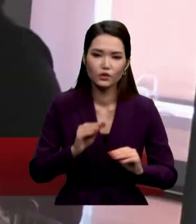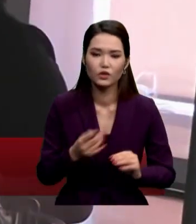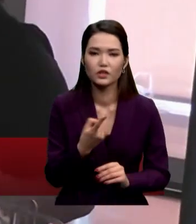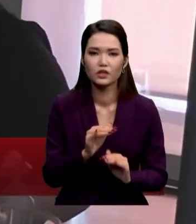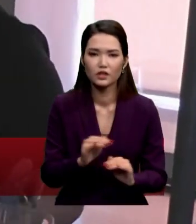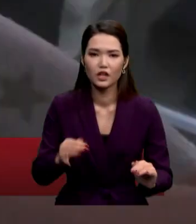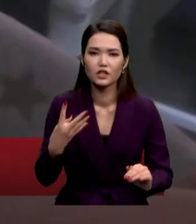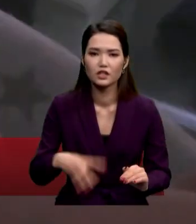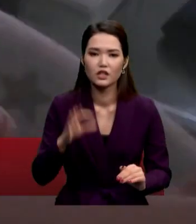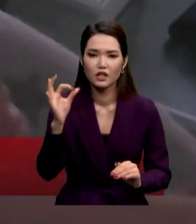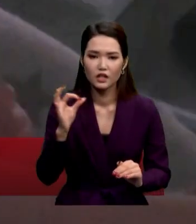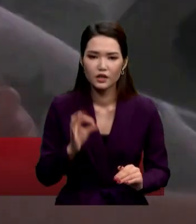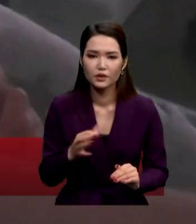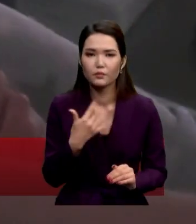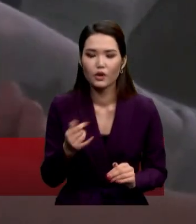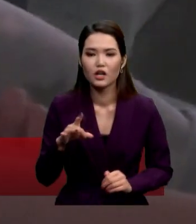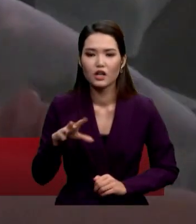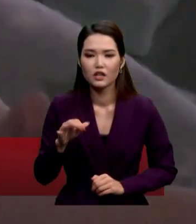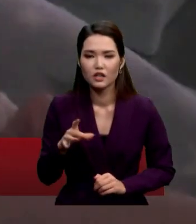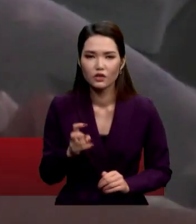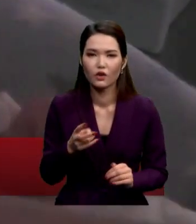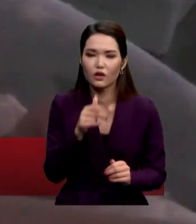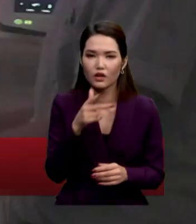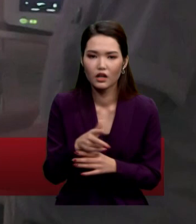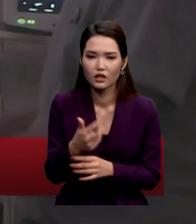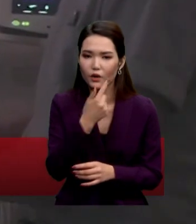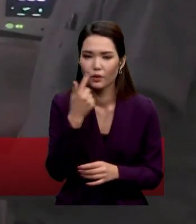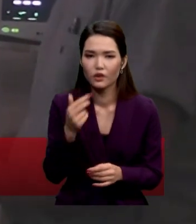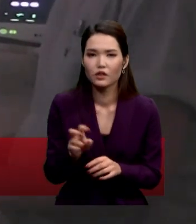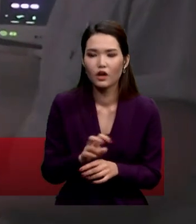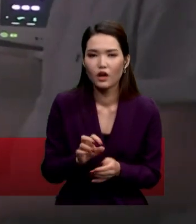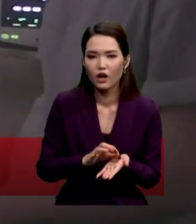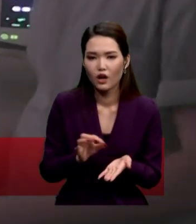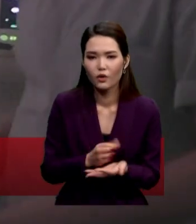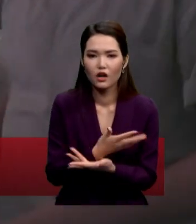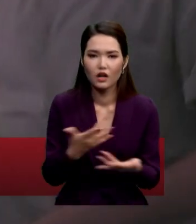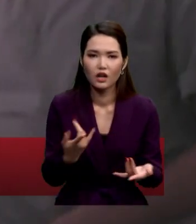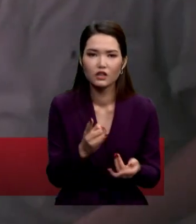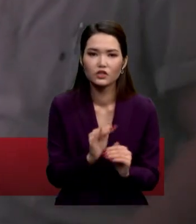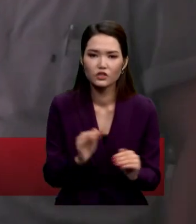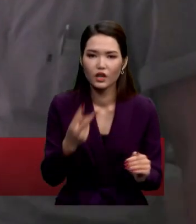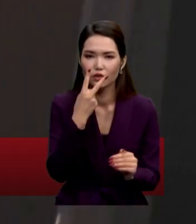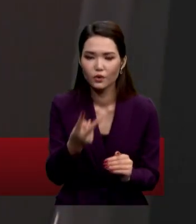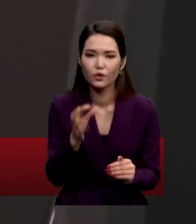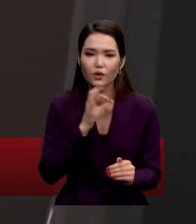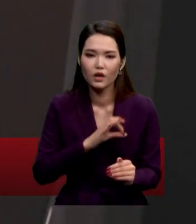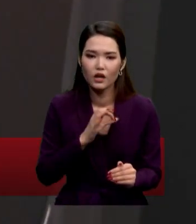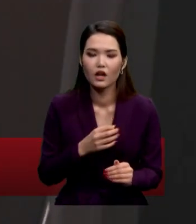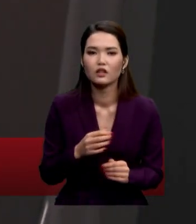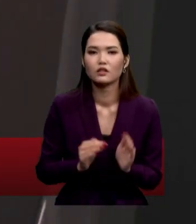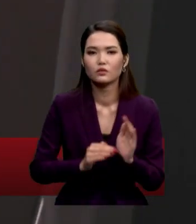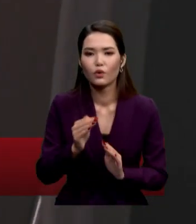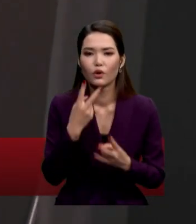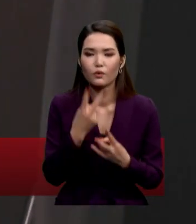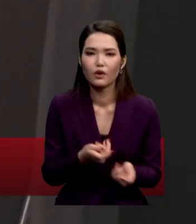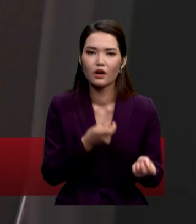нәрестелердің 40%-ға жоға ретинопатиямен, яғни көз аурумен ауырады. Бұл шала туған нәрестелерде көру қабілетін бір жола